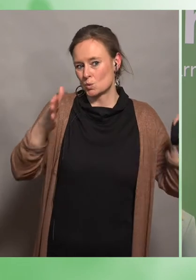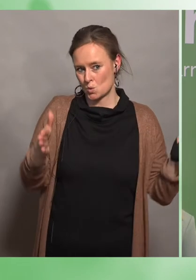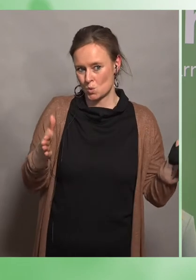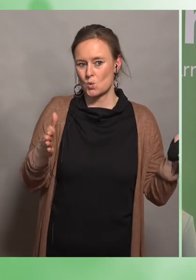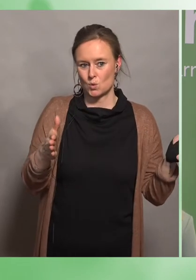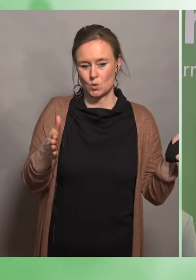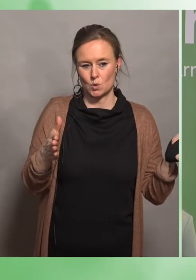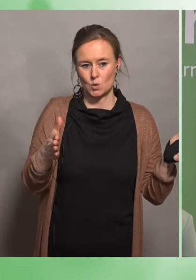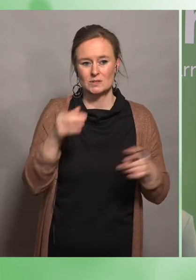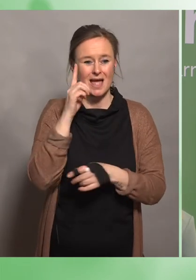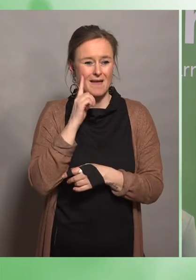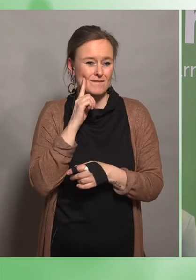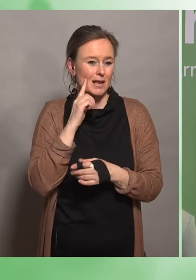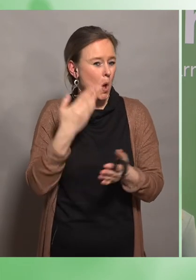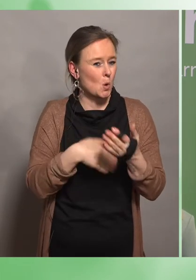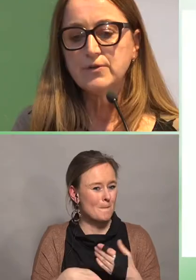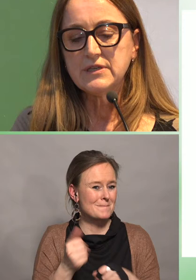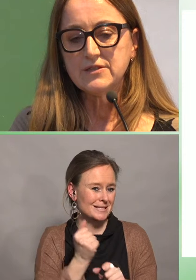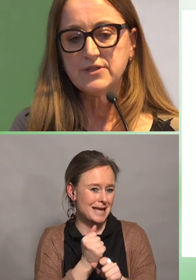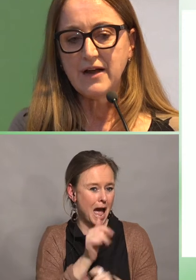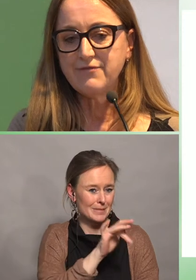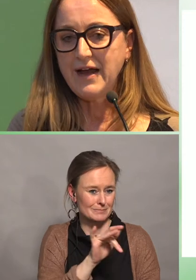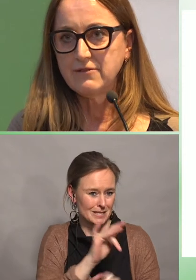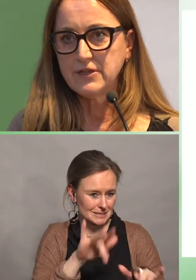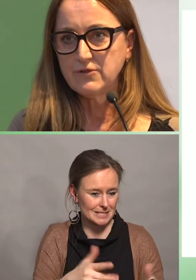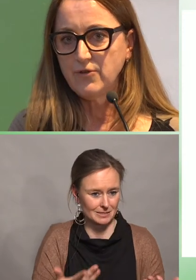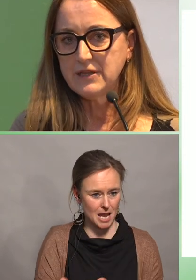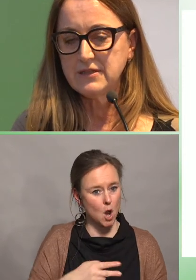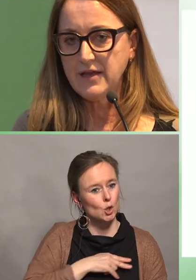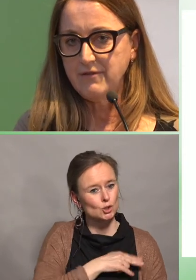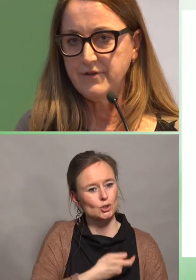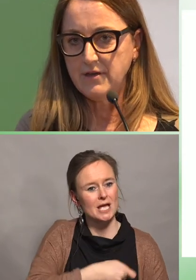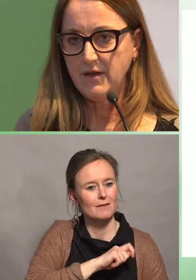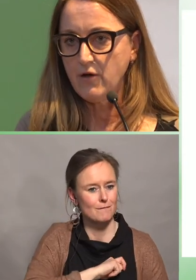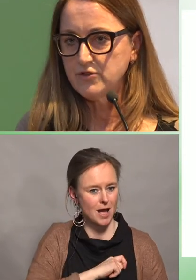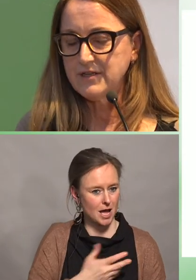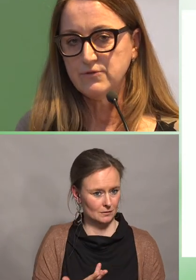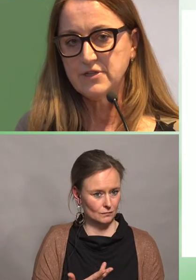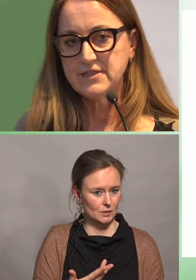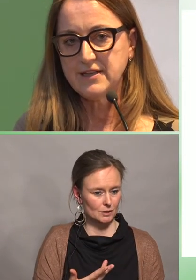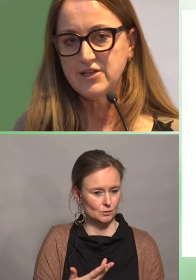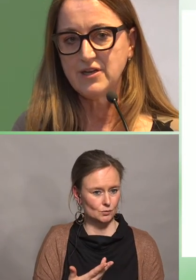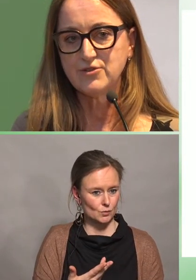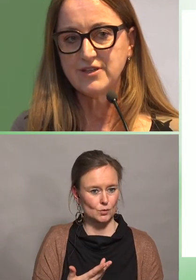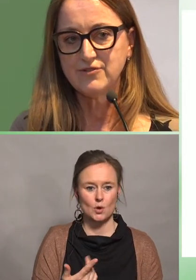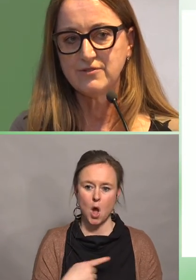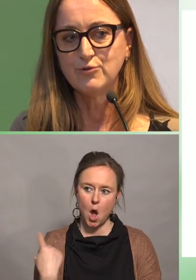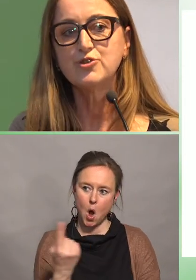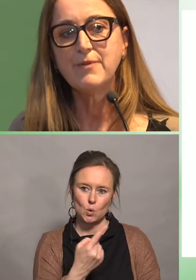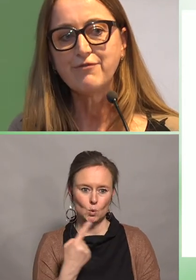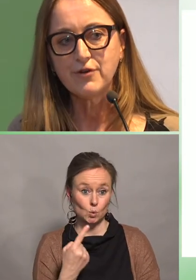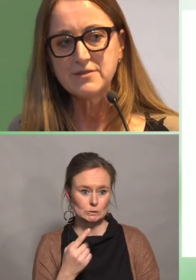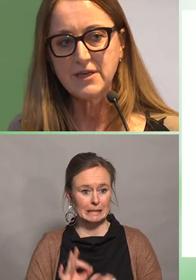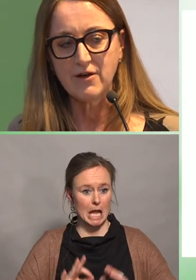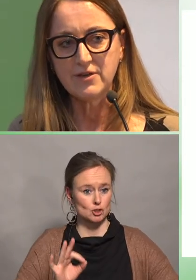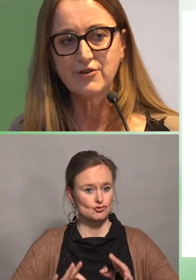weil wir einer der größten Arbeitgeber sind. Und soziale Verantwortung gehört ganz einfach auch zu unserer strategischen Ausrichtung. Umso